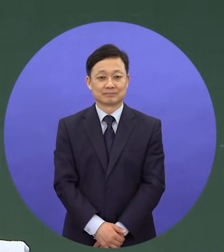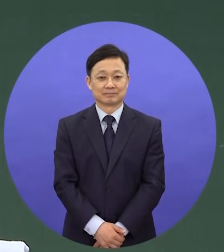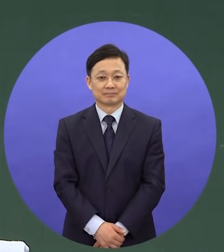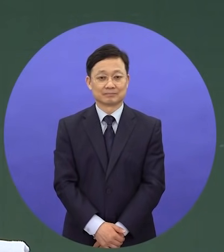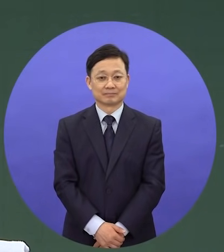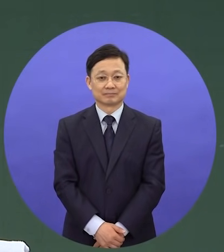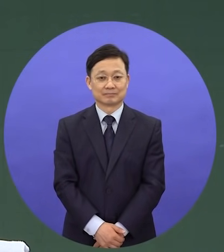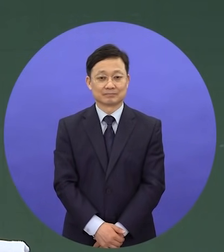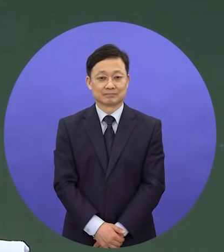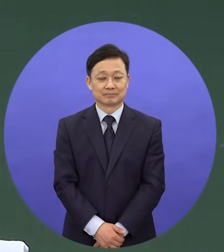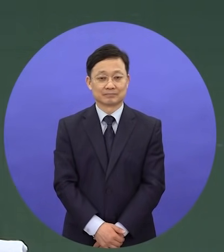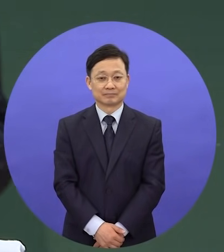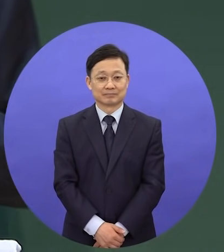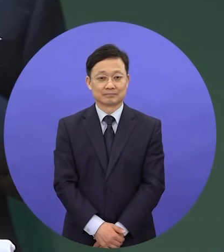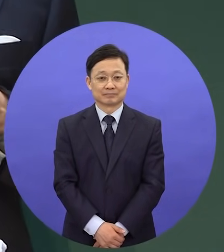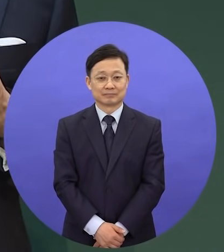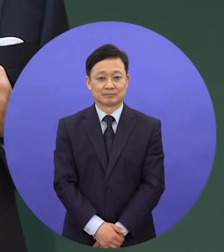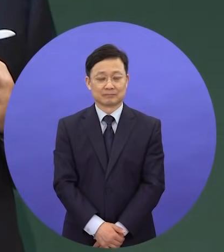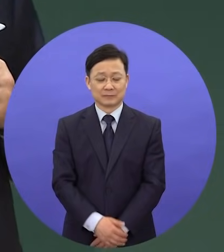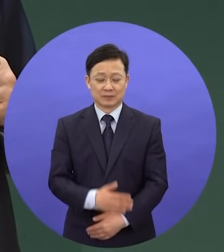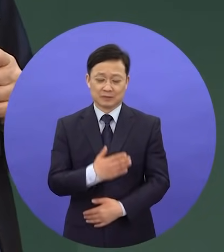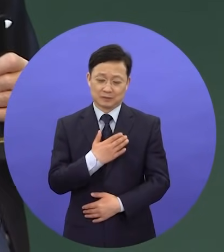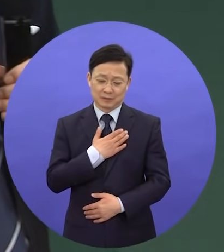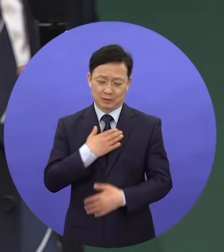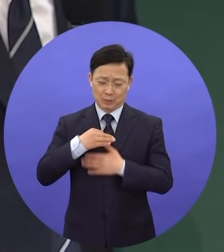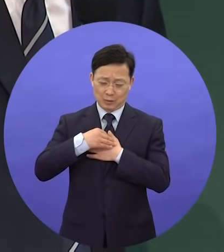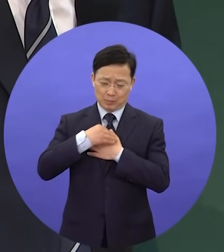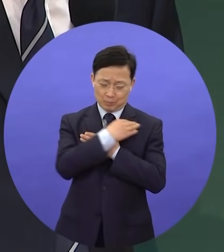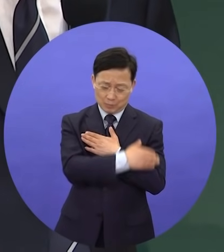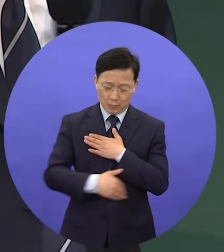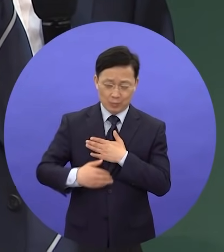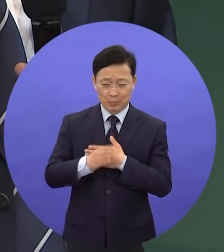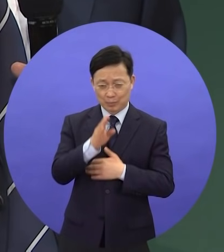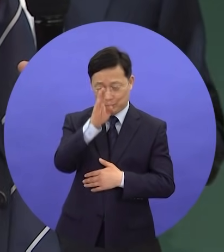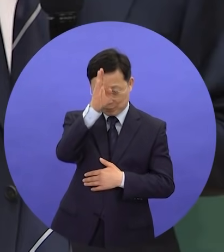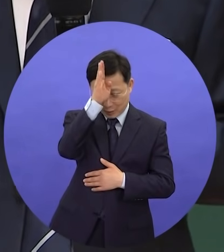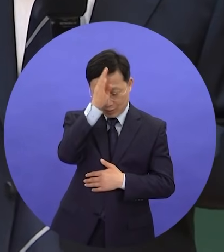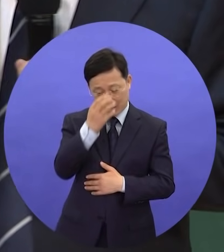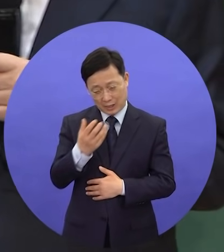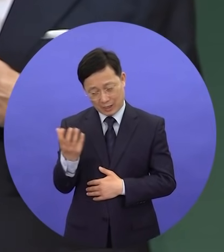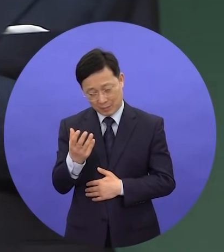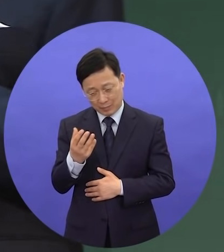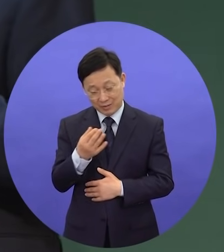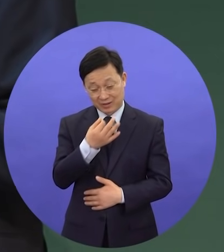나는 질병 중에서 참 힘들다. Then things are hard because I have a sickness.